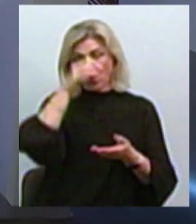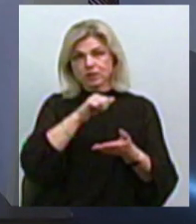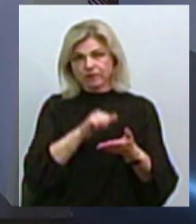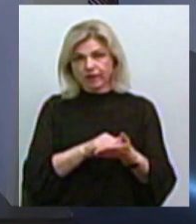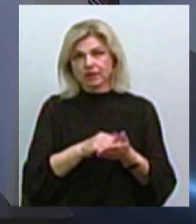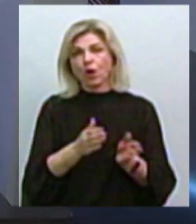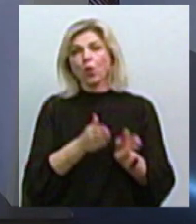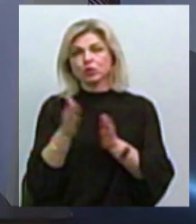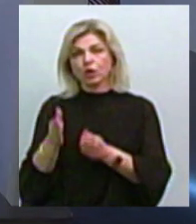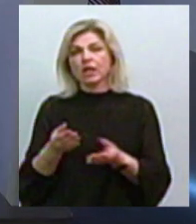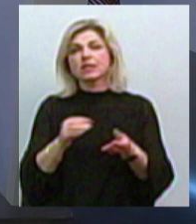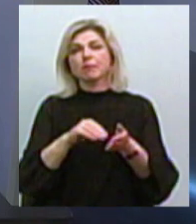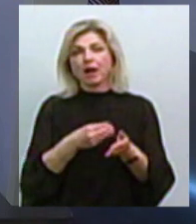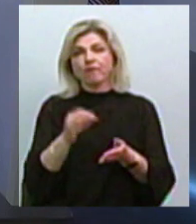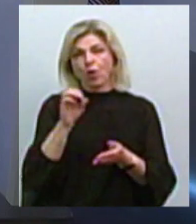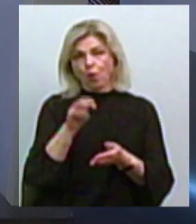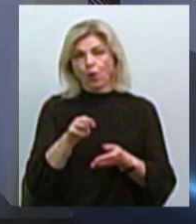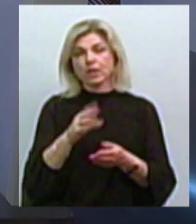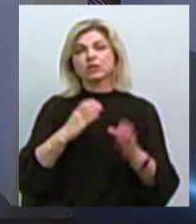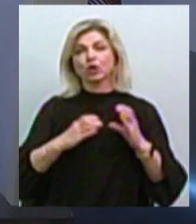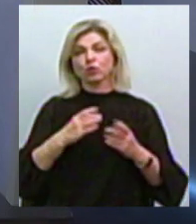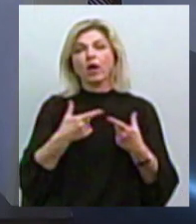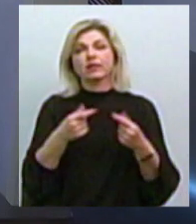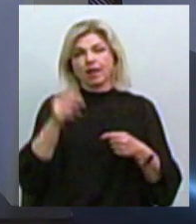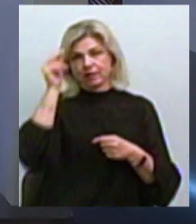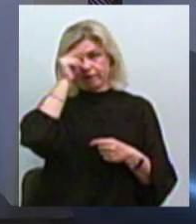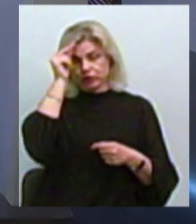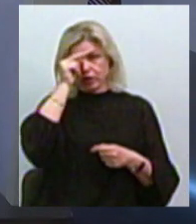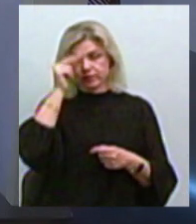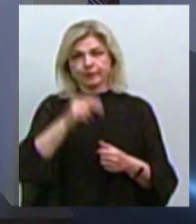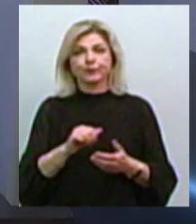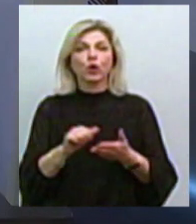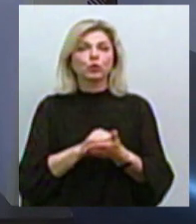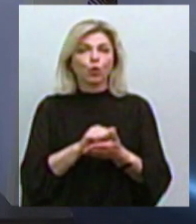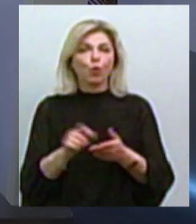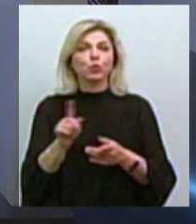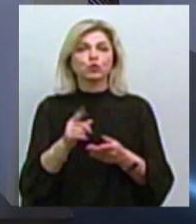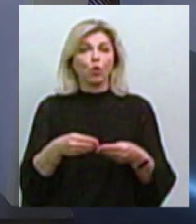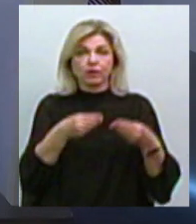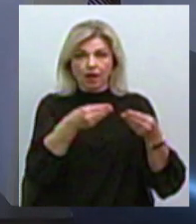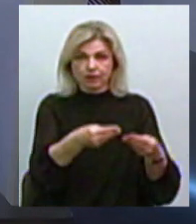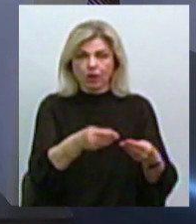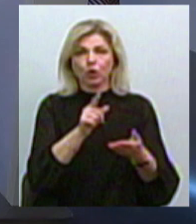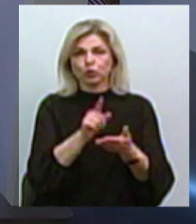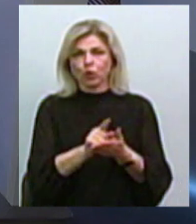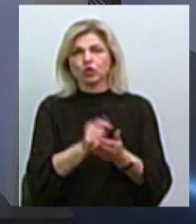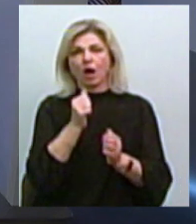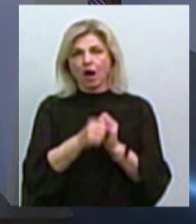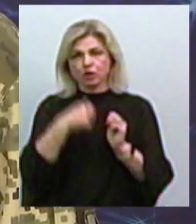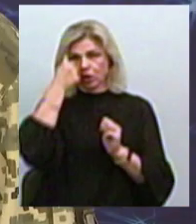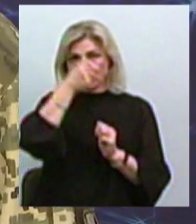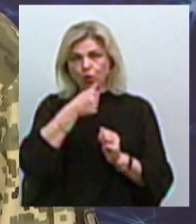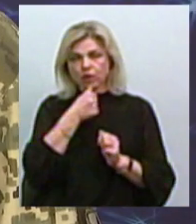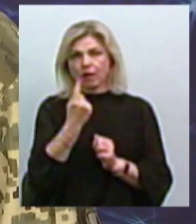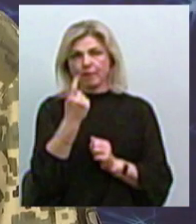відстрочка, просто довідка з навчального закладу, він навчається. Документи, які були вже надані, повинні бути подані щороку військовому комісаріату до